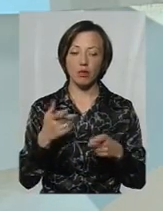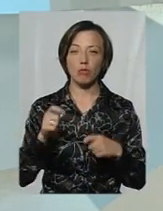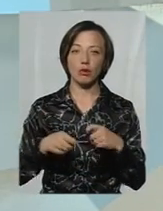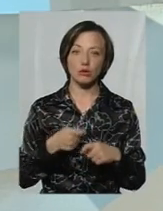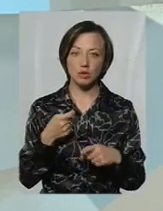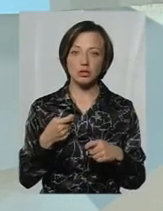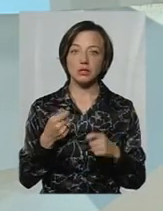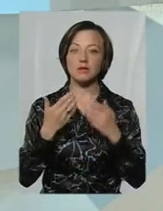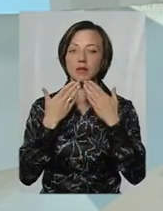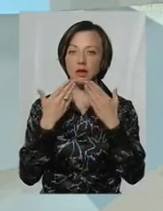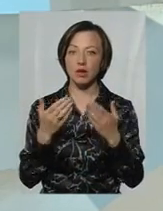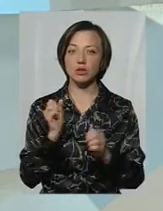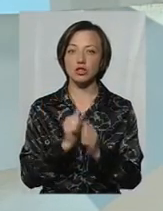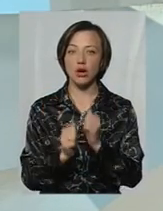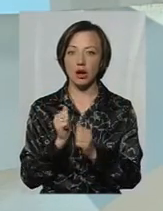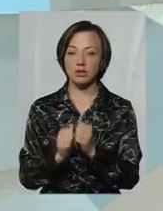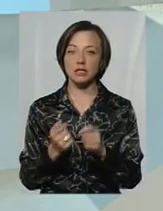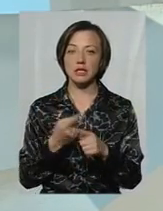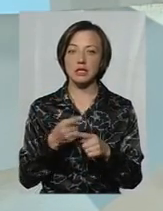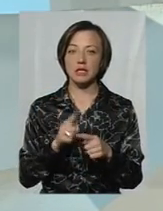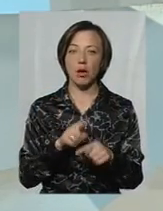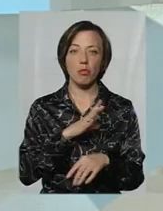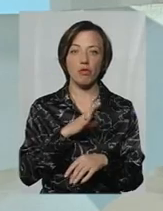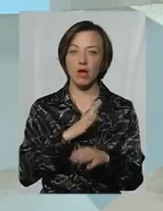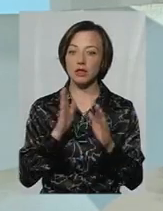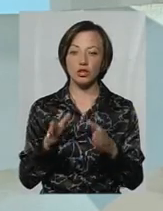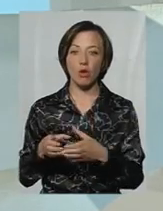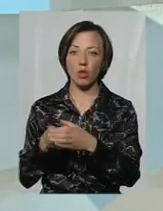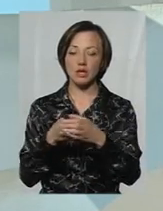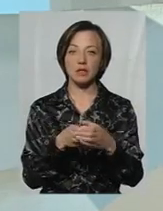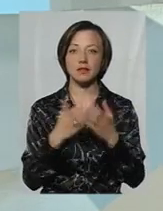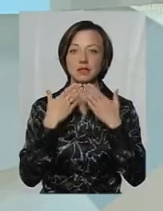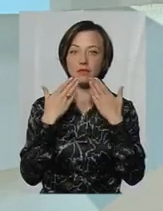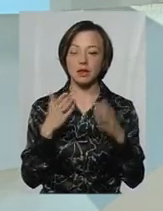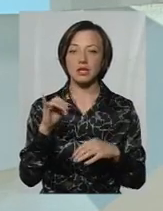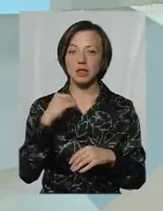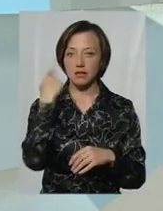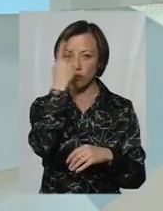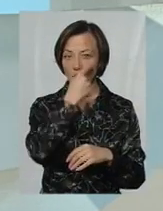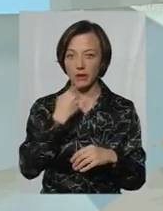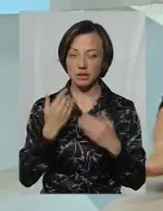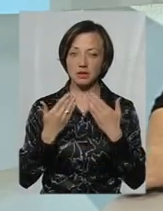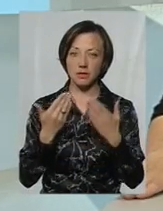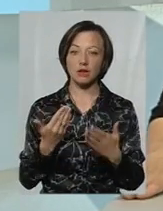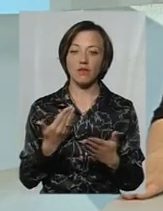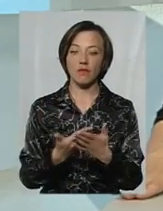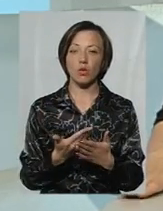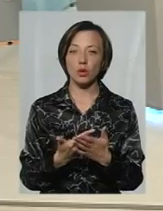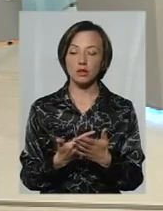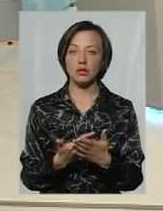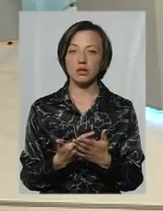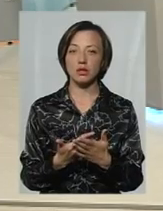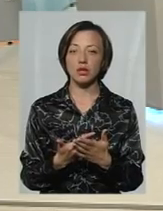порушення звертаються досить часто. І це бувають не лише колективні звернення, а й індивідуальні звернення. От якраз в розрізі,